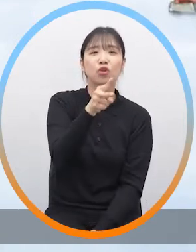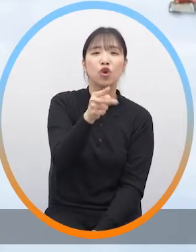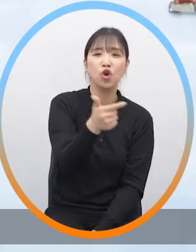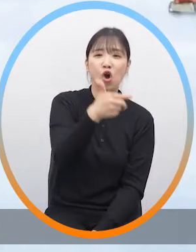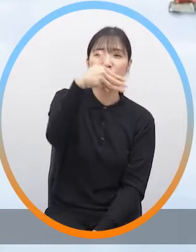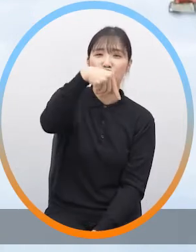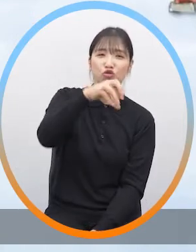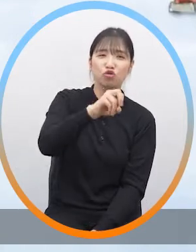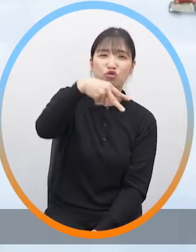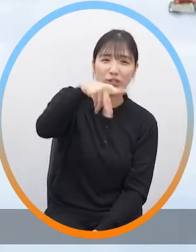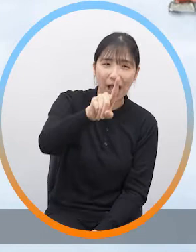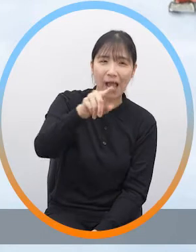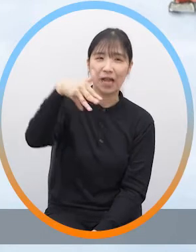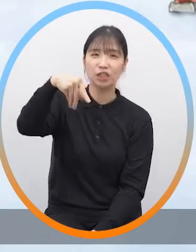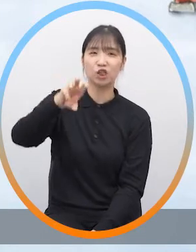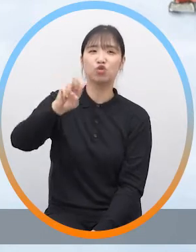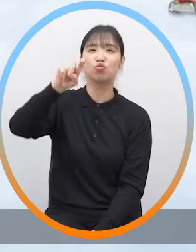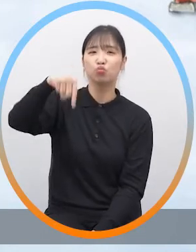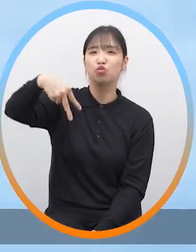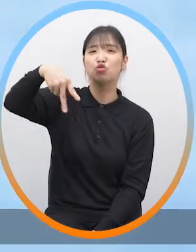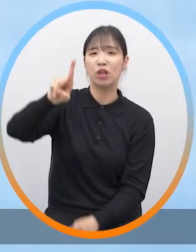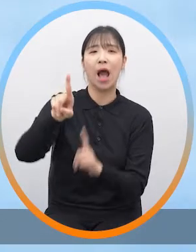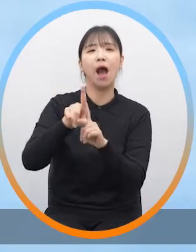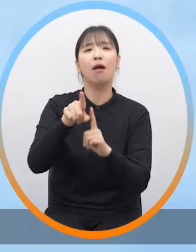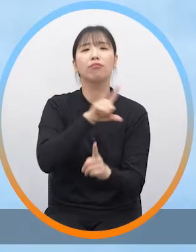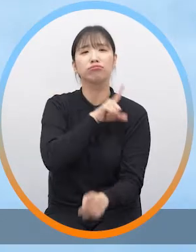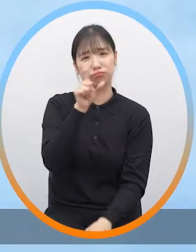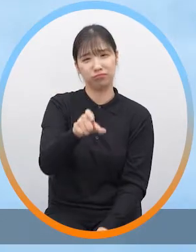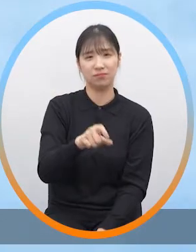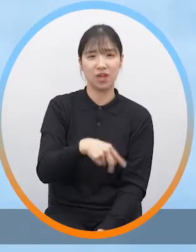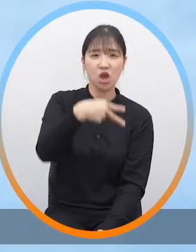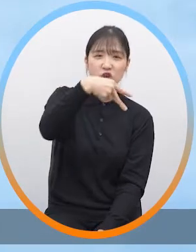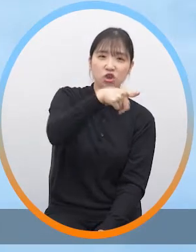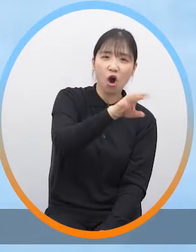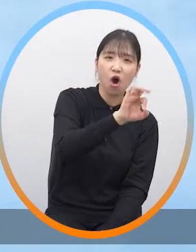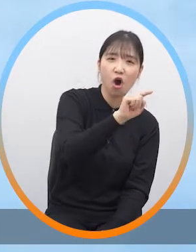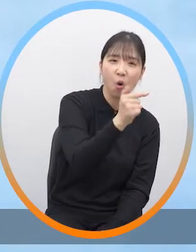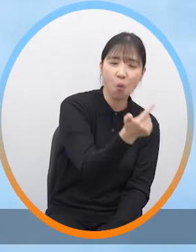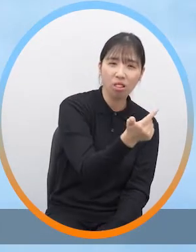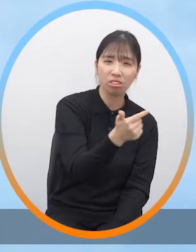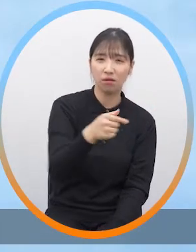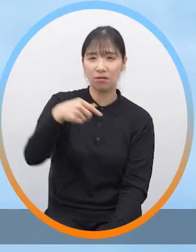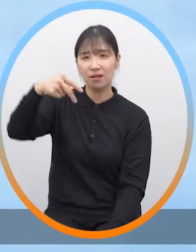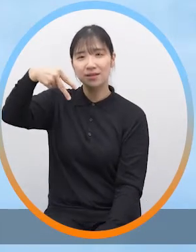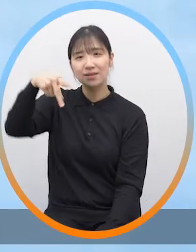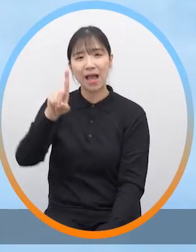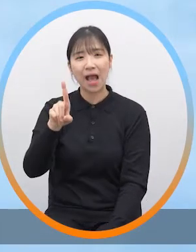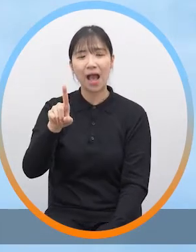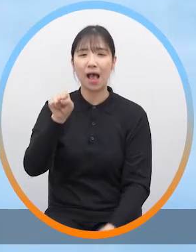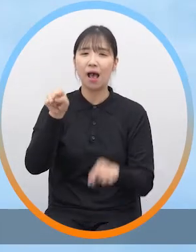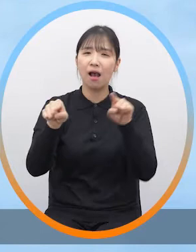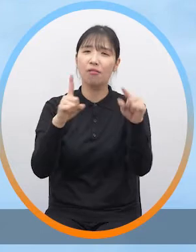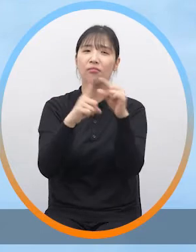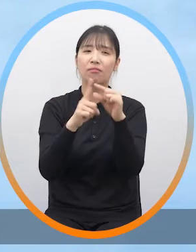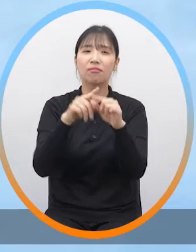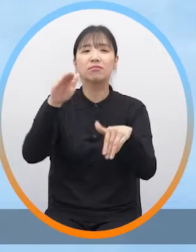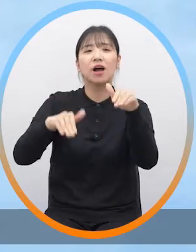충무산이 해서 사자로 끝납니다. 그러면 이 서원으로 끝나는 것과 사로 끝나는 것은 어떤 차이가